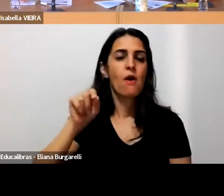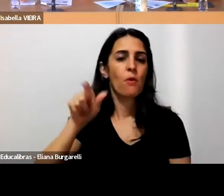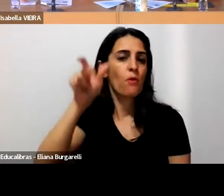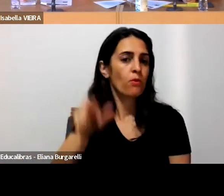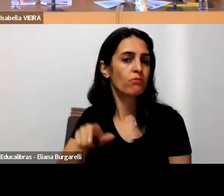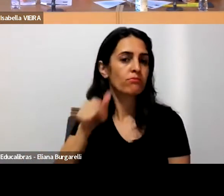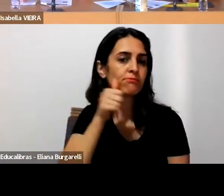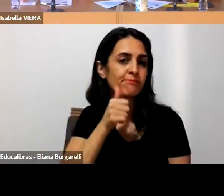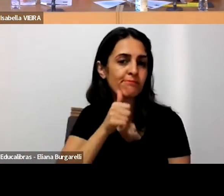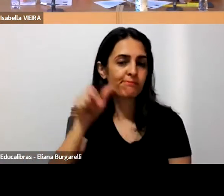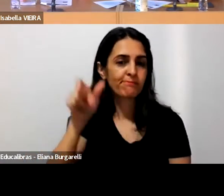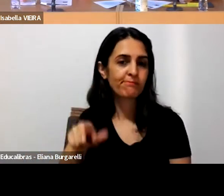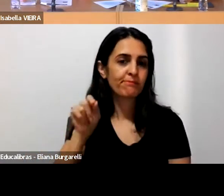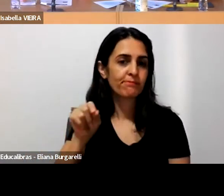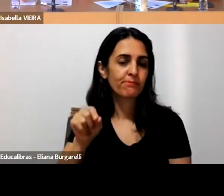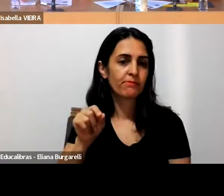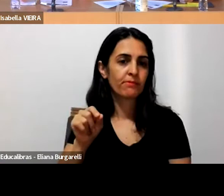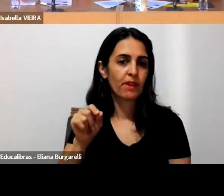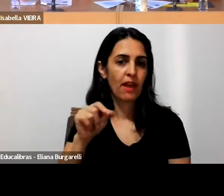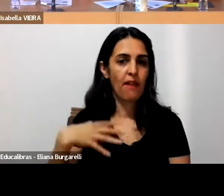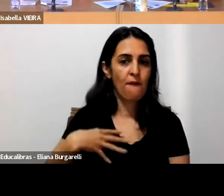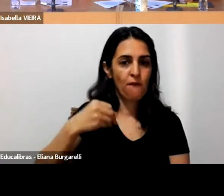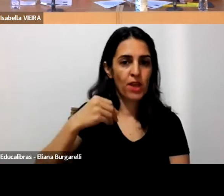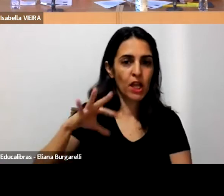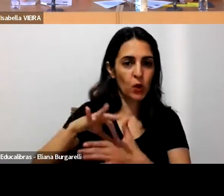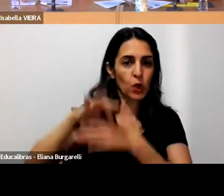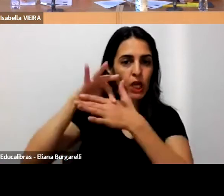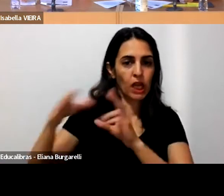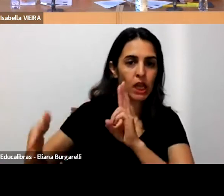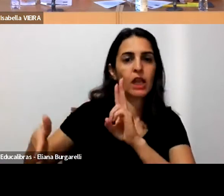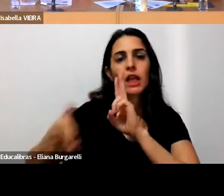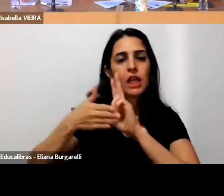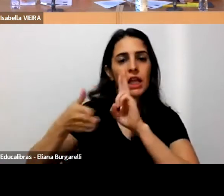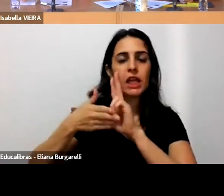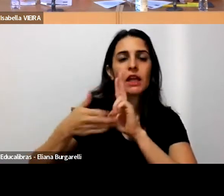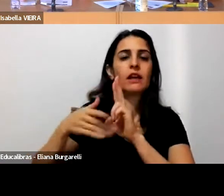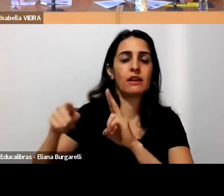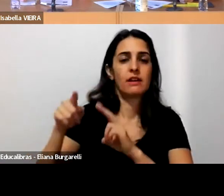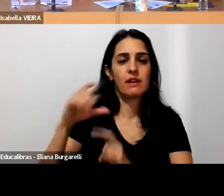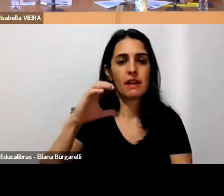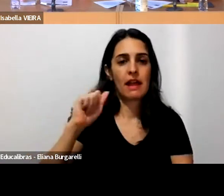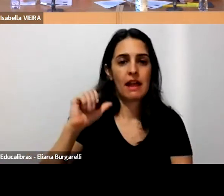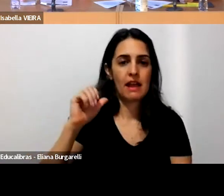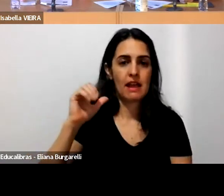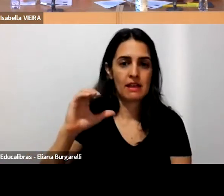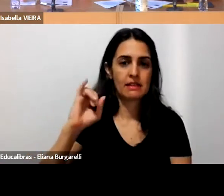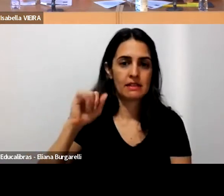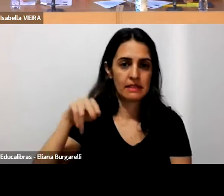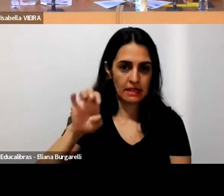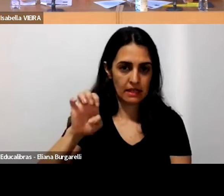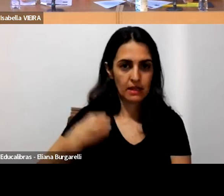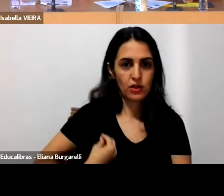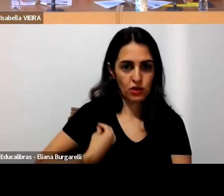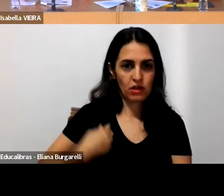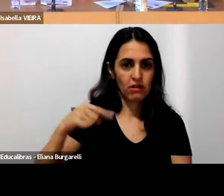grand leader Almir Surui. Do grande líder Almir Surui, o grande cacique, que já esteve aqui presente. Et ce cacique,